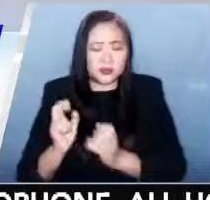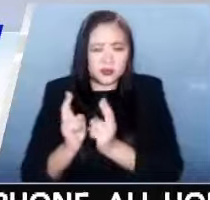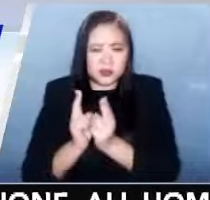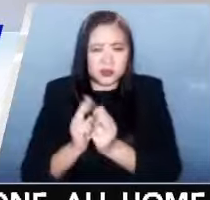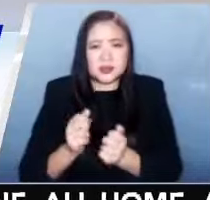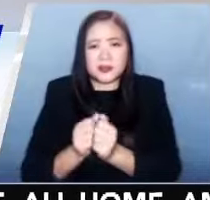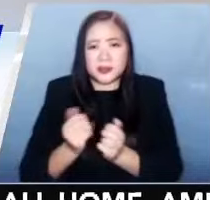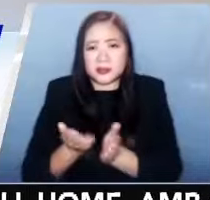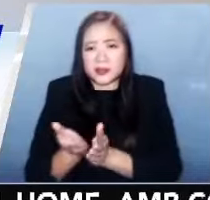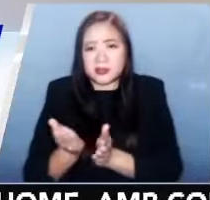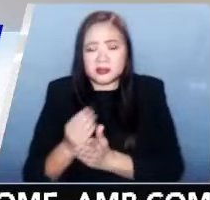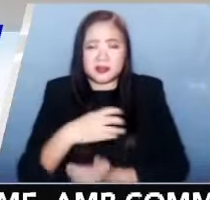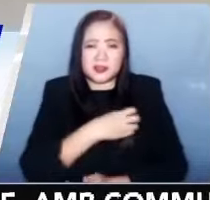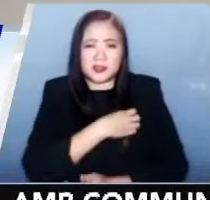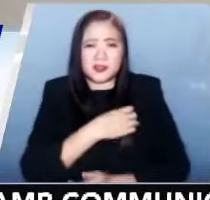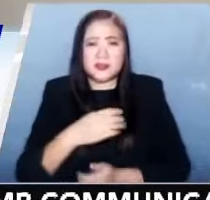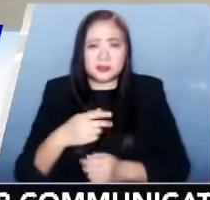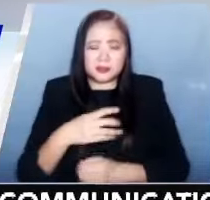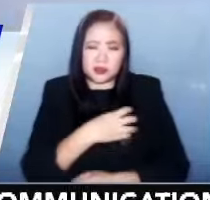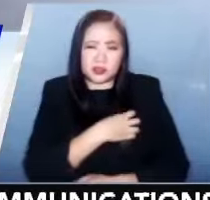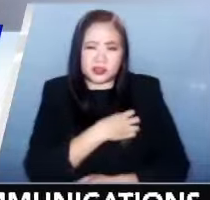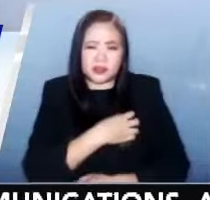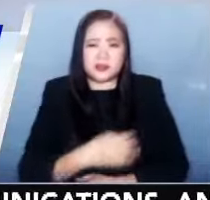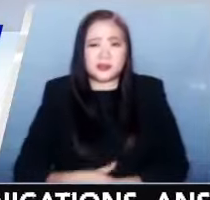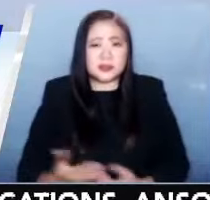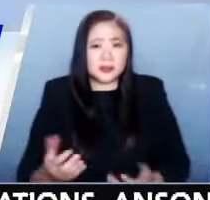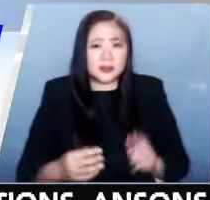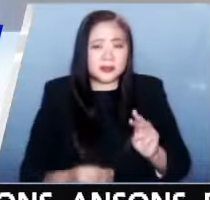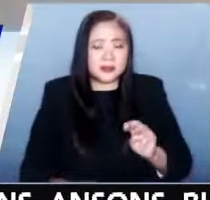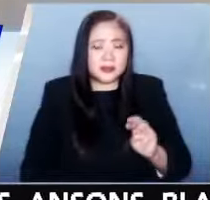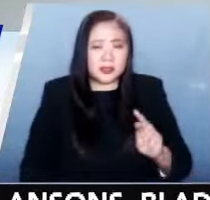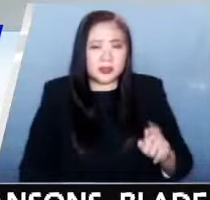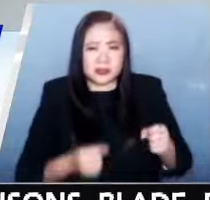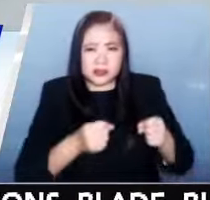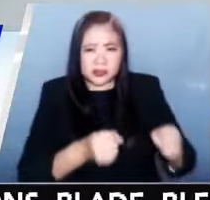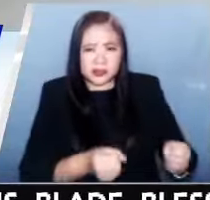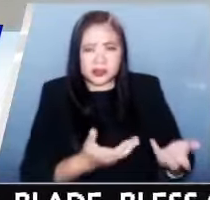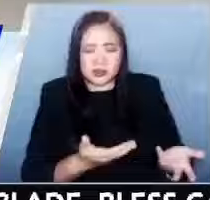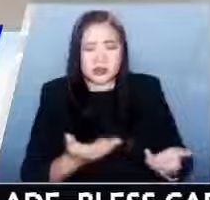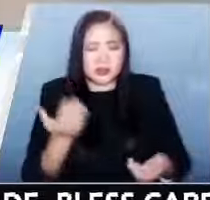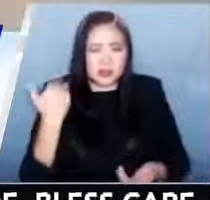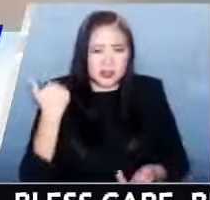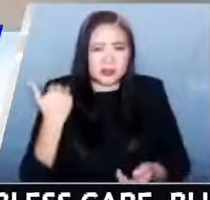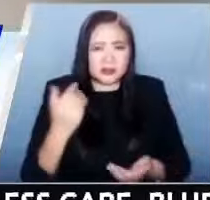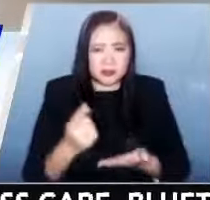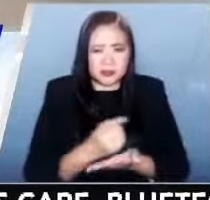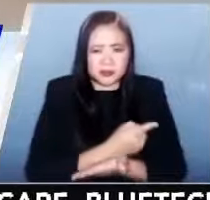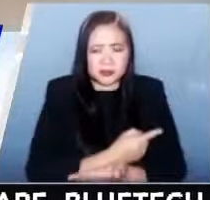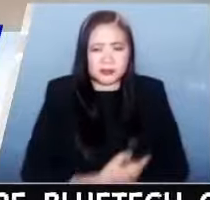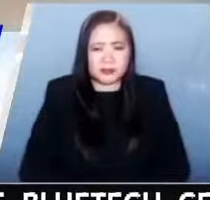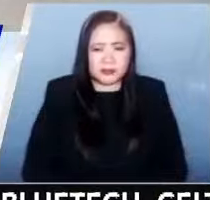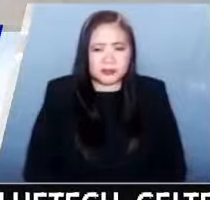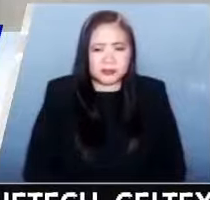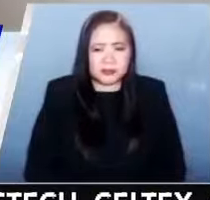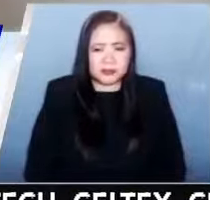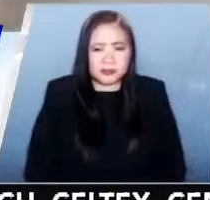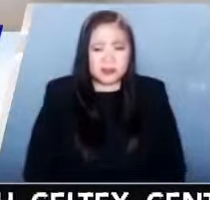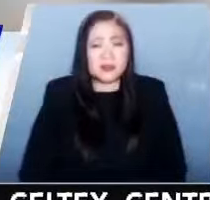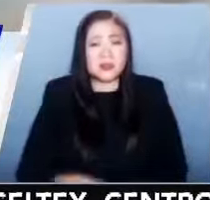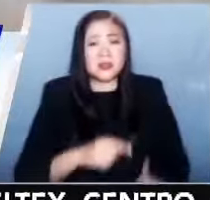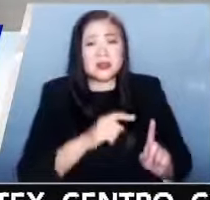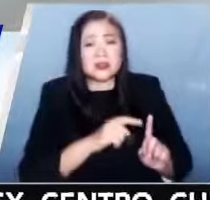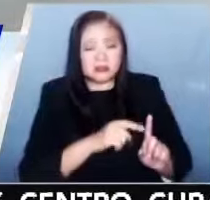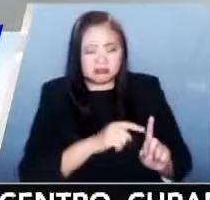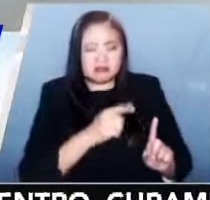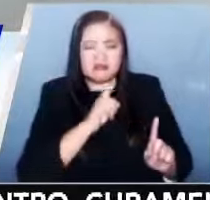Police sa MRR Street, Barangay Pineda sa Pasig City nitong linggo. Ayon sa pulisya, kabilang ang biktima sa mga